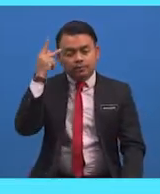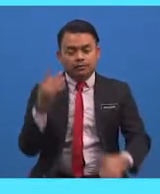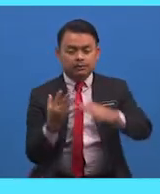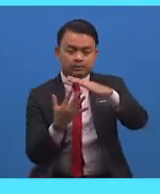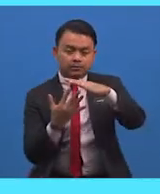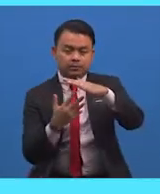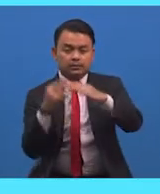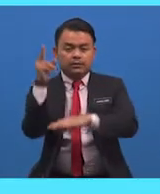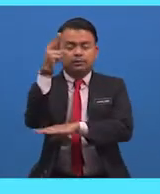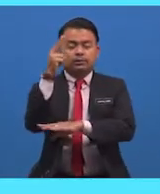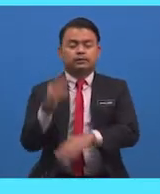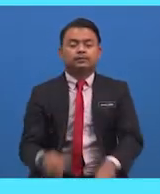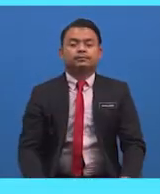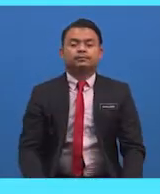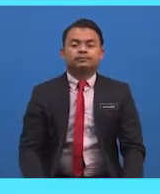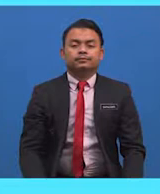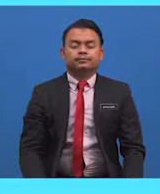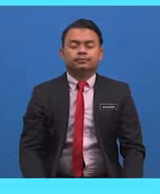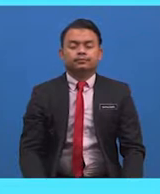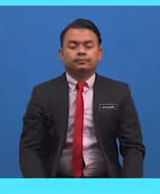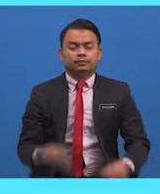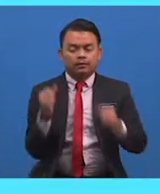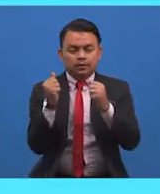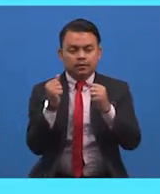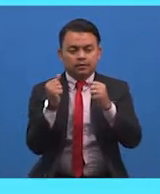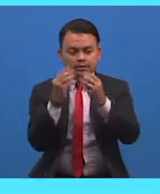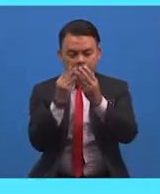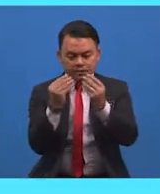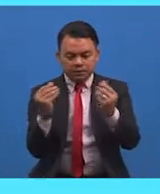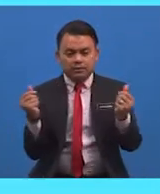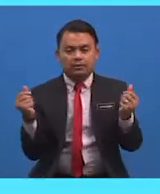Berlakunya pencairan ais di kutub utara dan kutub selatan,